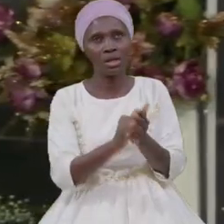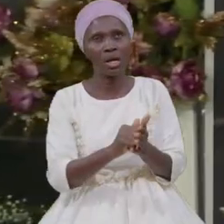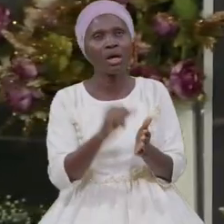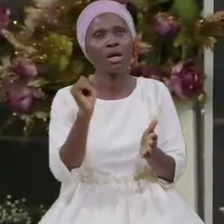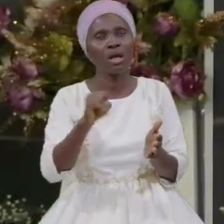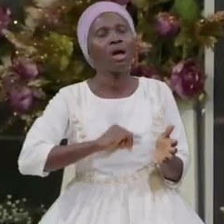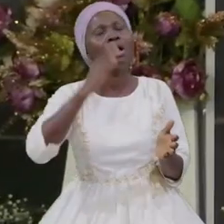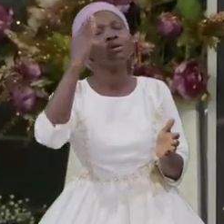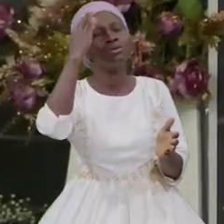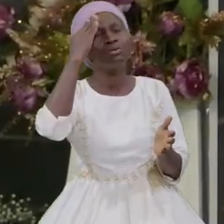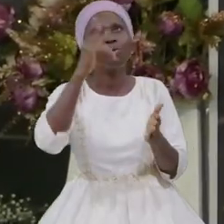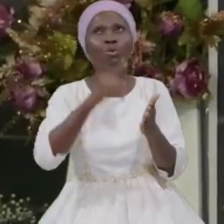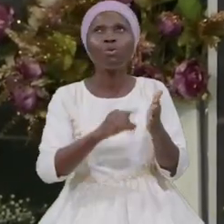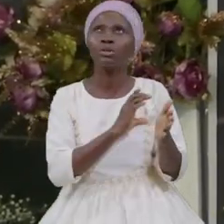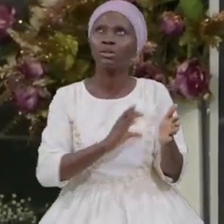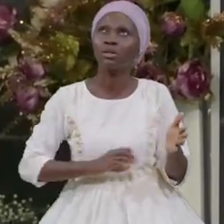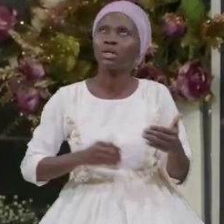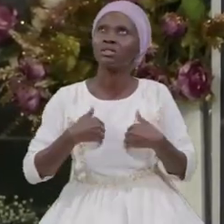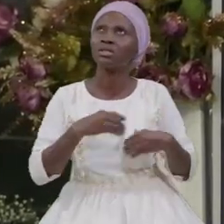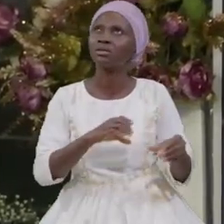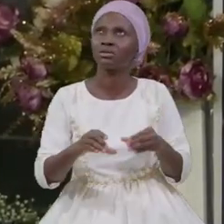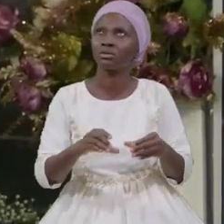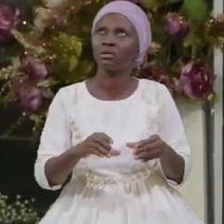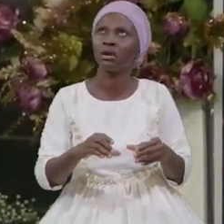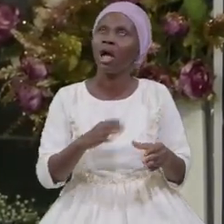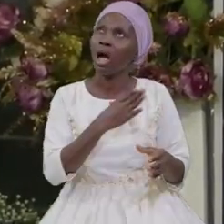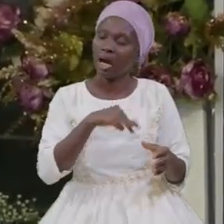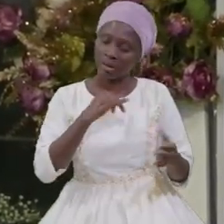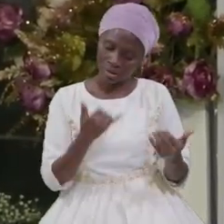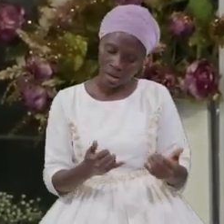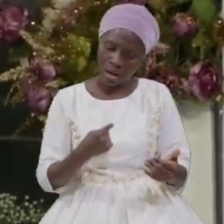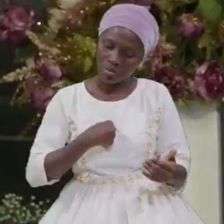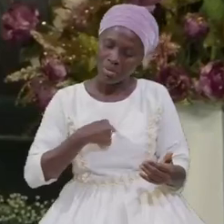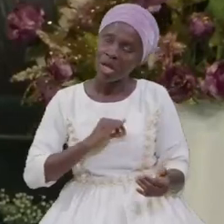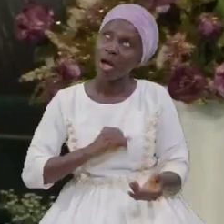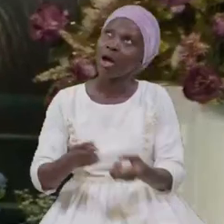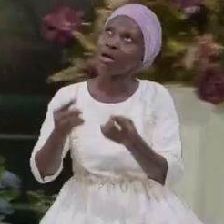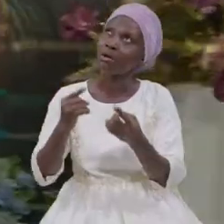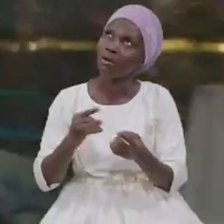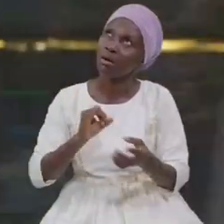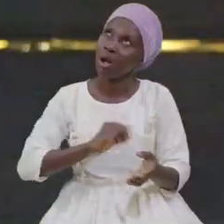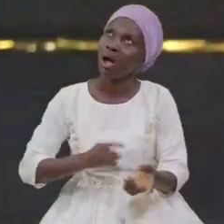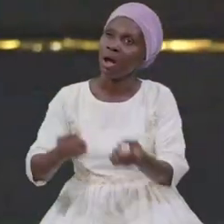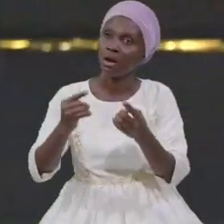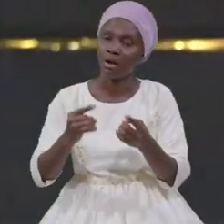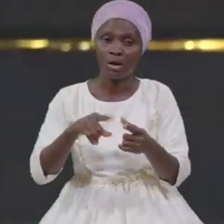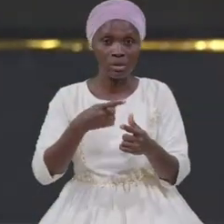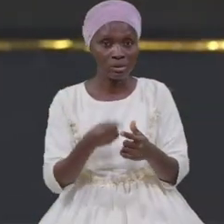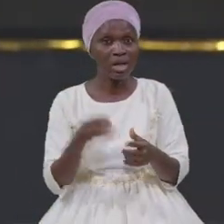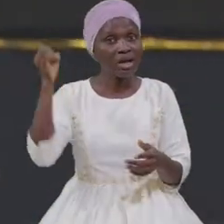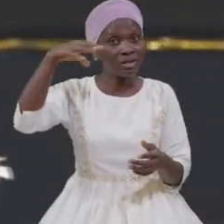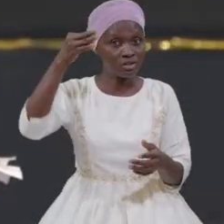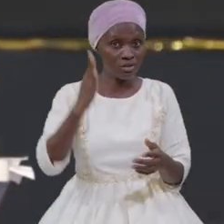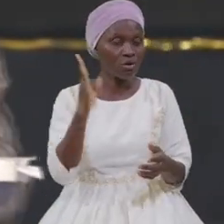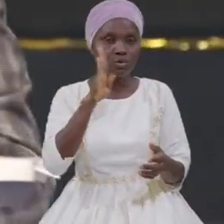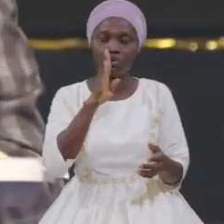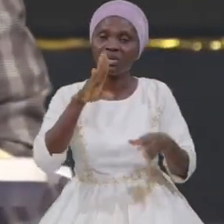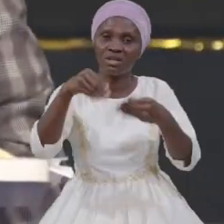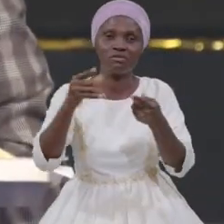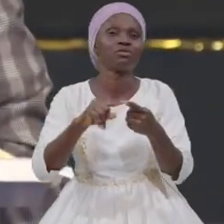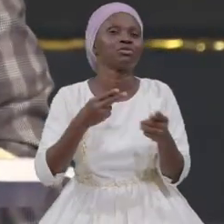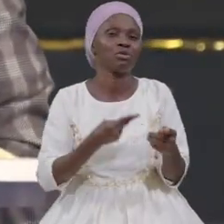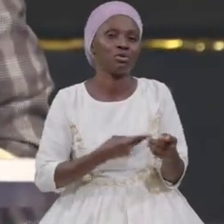Seigneur, je viens. Et la grâce de Dieu sera si nous sera accordée